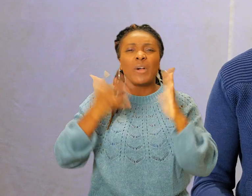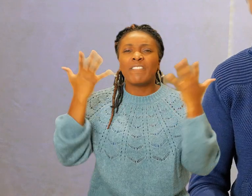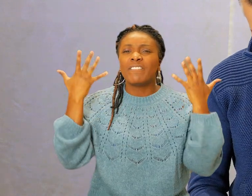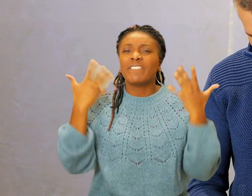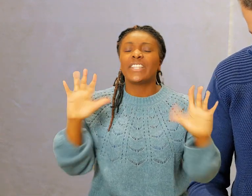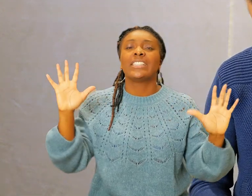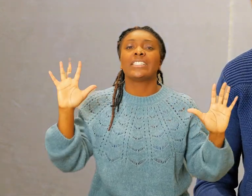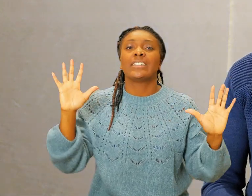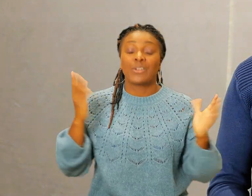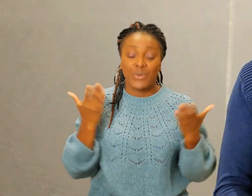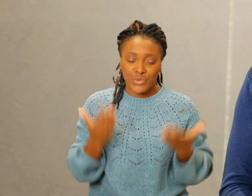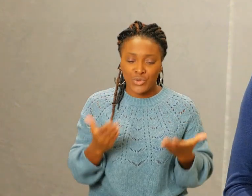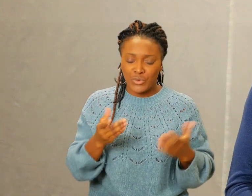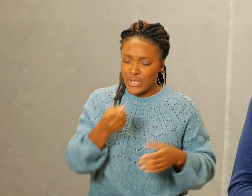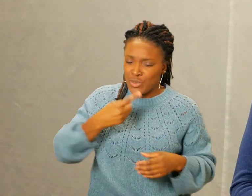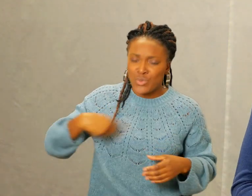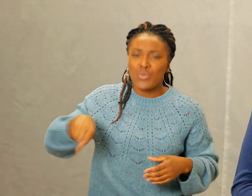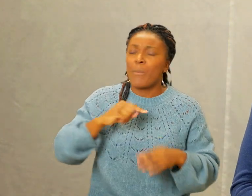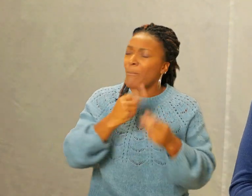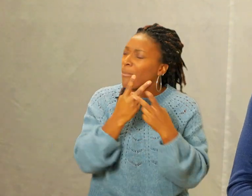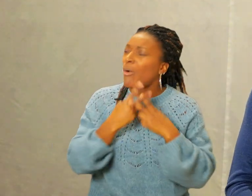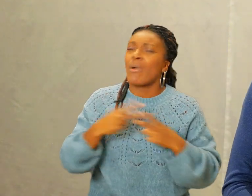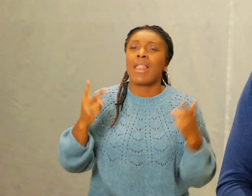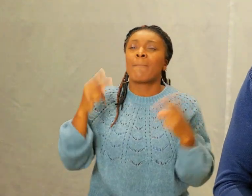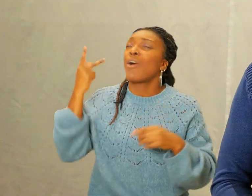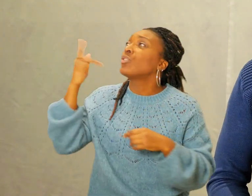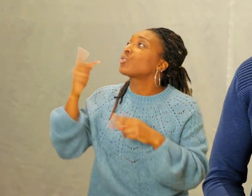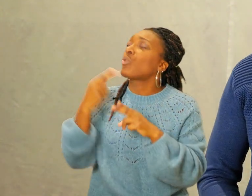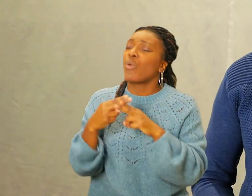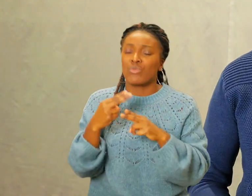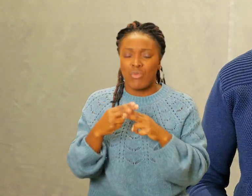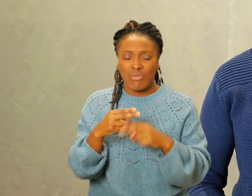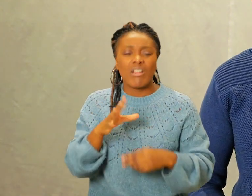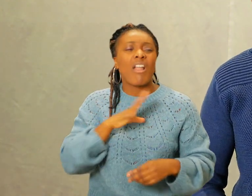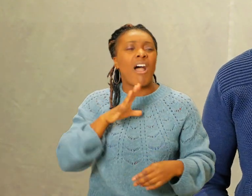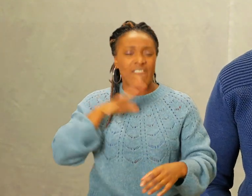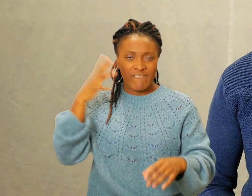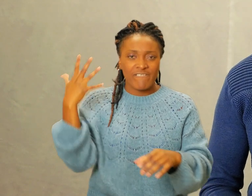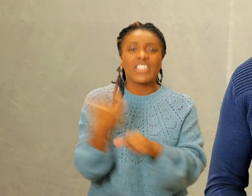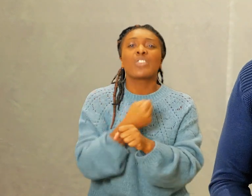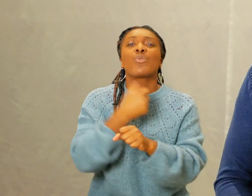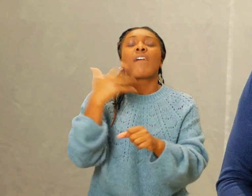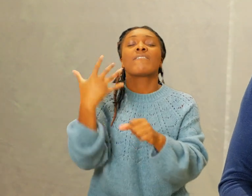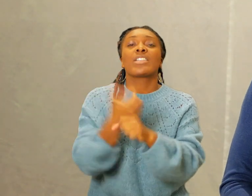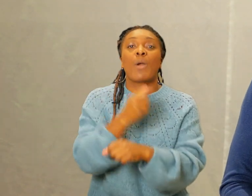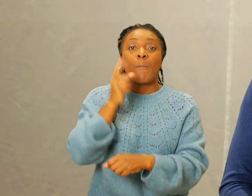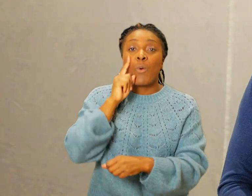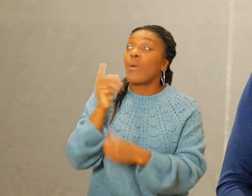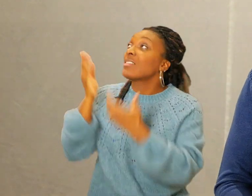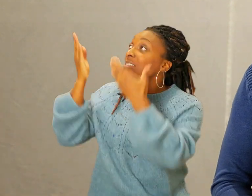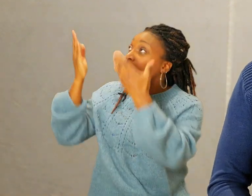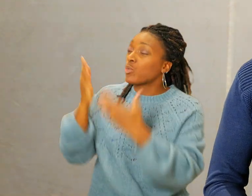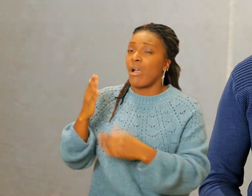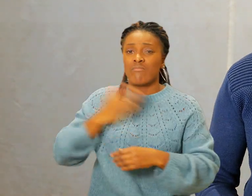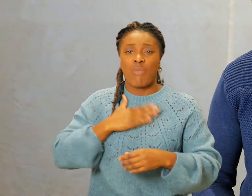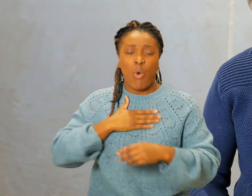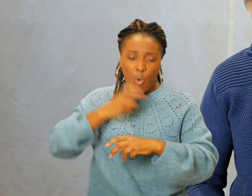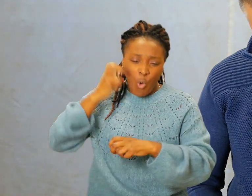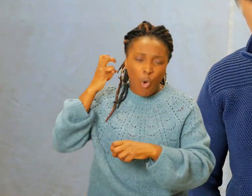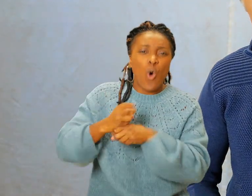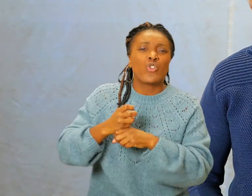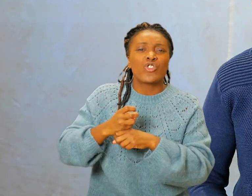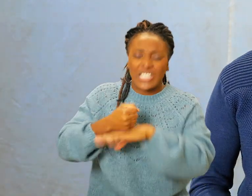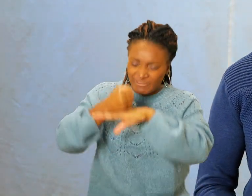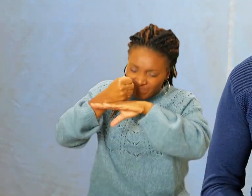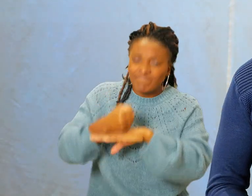aujourd'hui, nous proclamons en ton nom, Seigneur, que nous avons la victoire parce que tu es notre rocher, Seigneur. Nous avons bâti